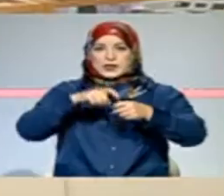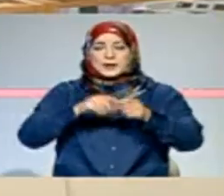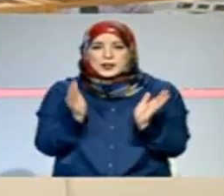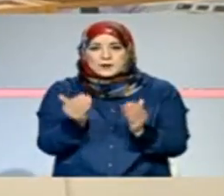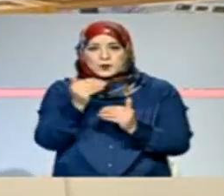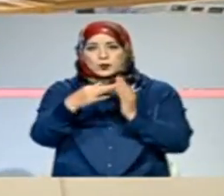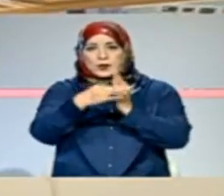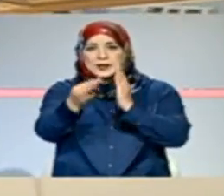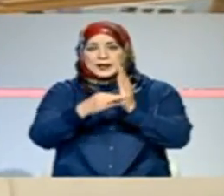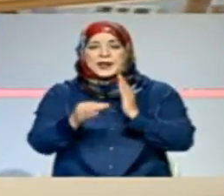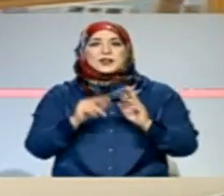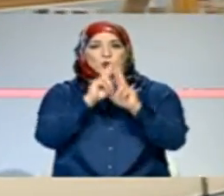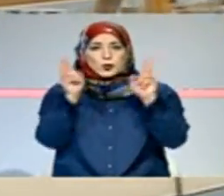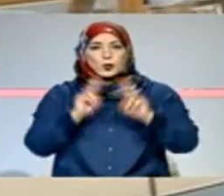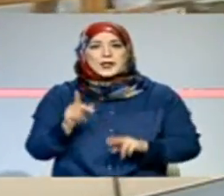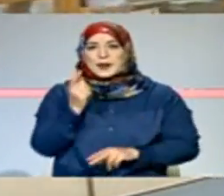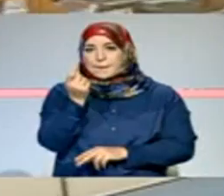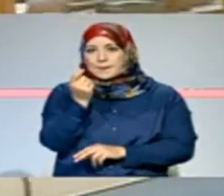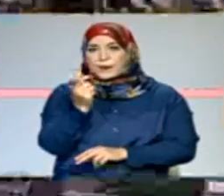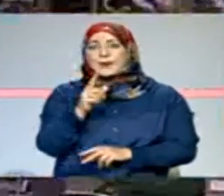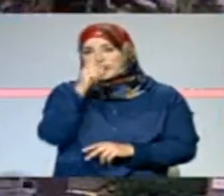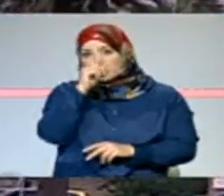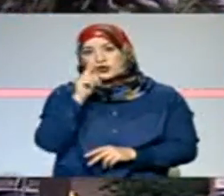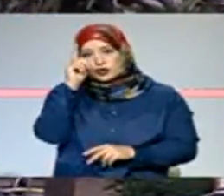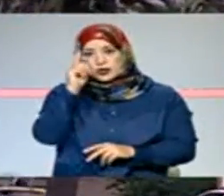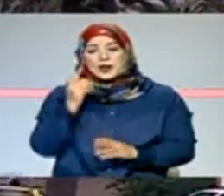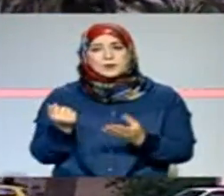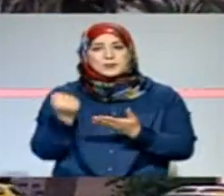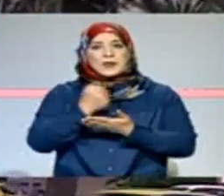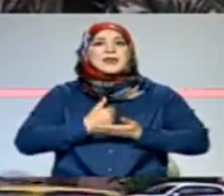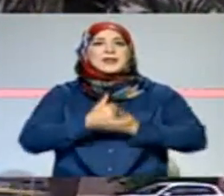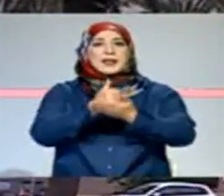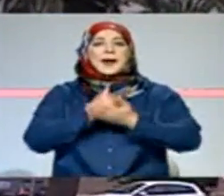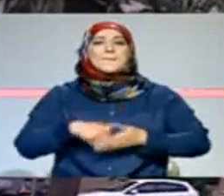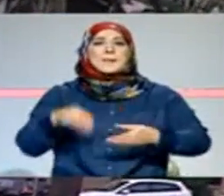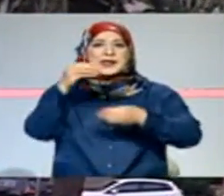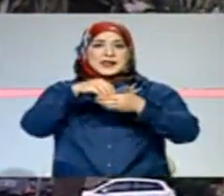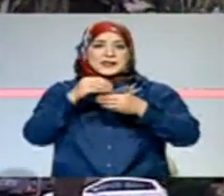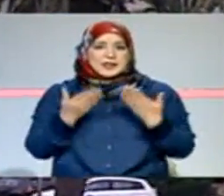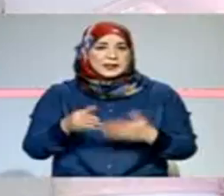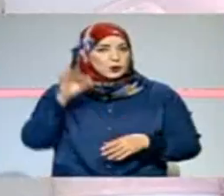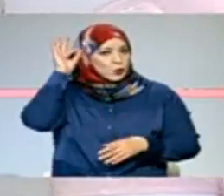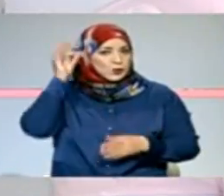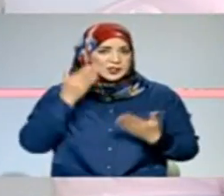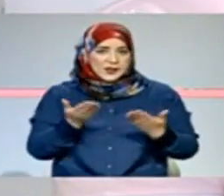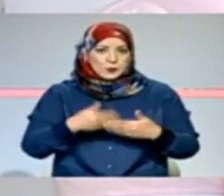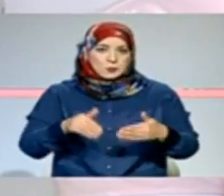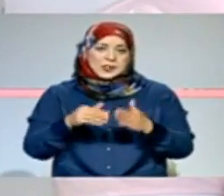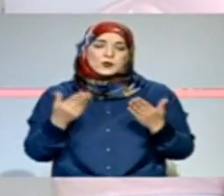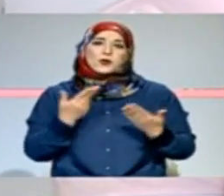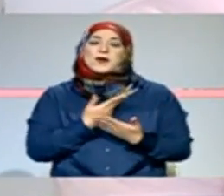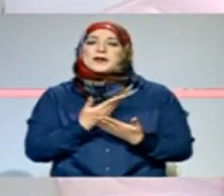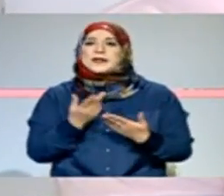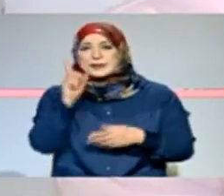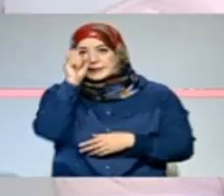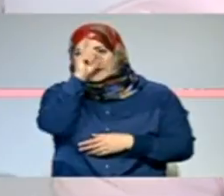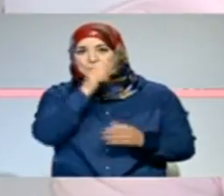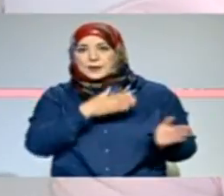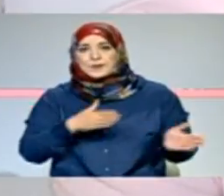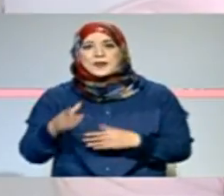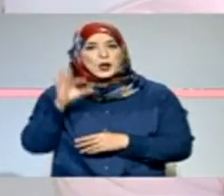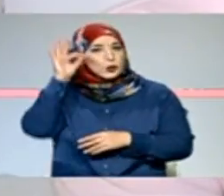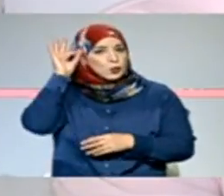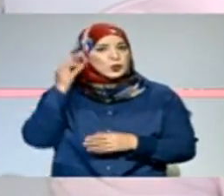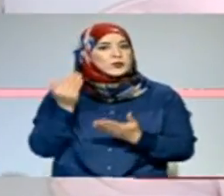الدولي، مبلغ من المفترض أن يوظف لدعم الاقتصاد الوطني في هذه الظرفية الاستثنائية. تونس باش تقوم باستعمال السيولة